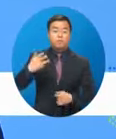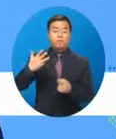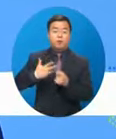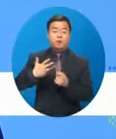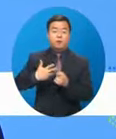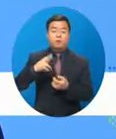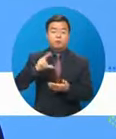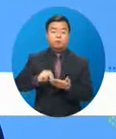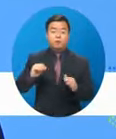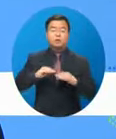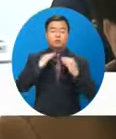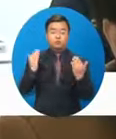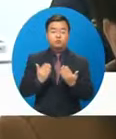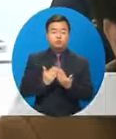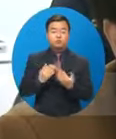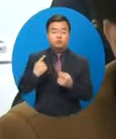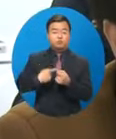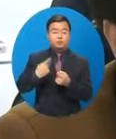정답 처리됐습니다.